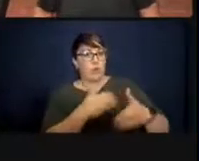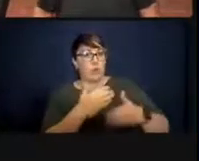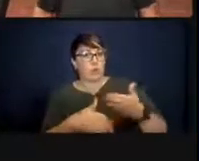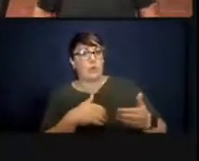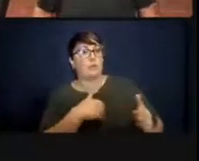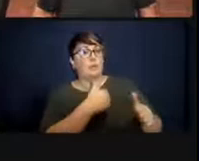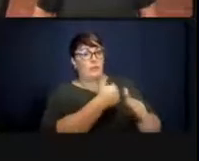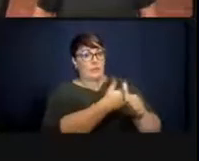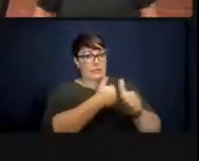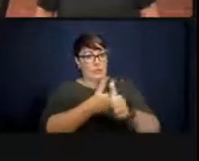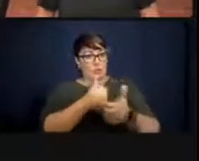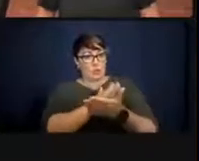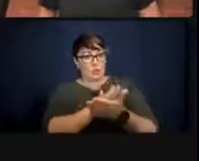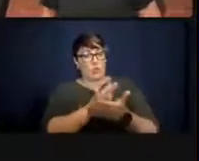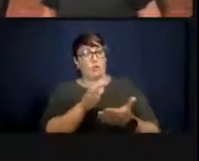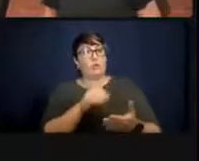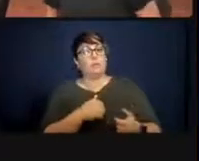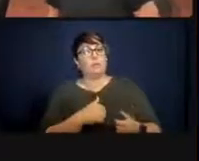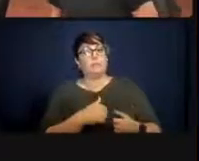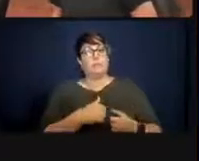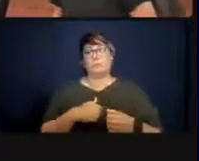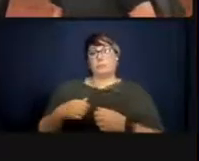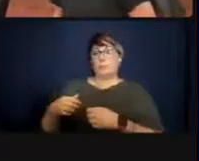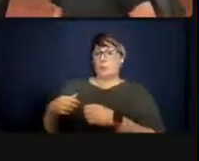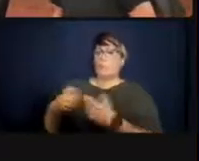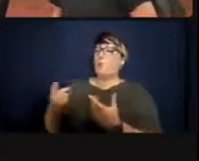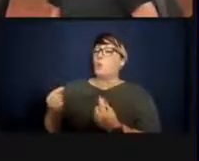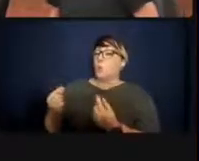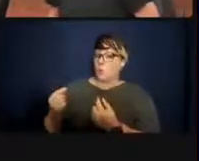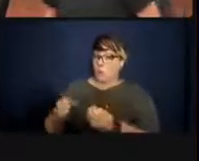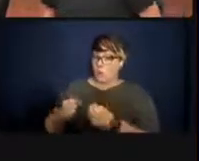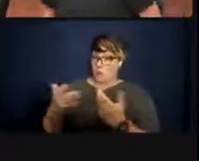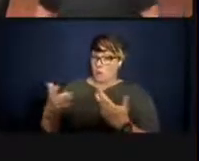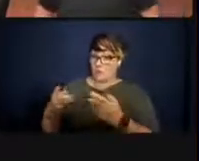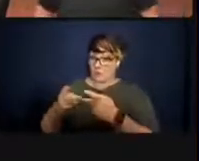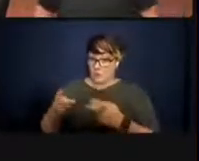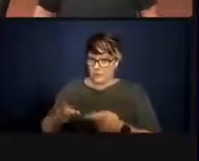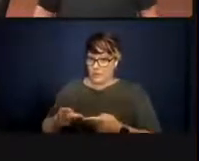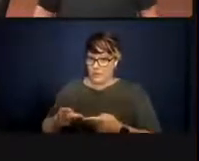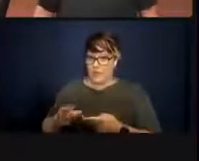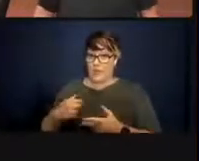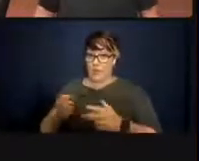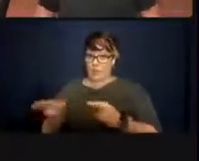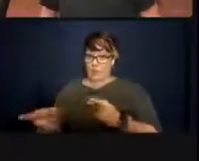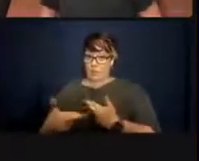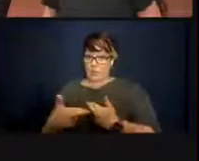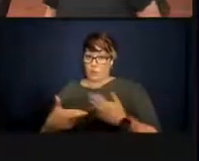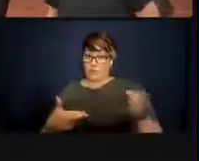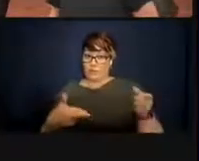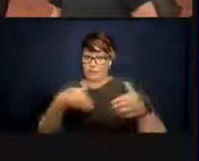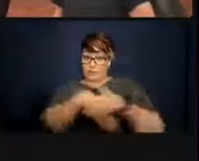Tunashughulikia hilo shule kwenda hadi shule nyingine wakati moja moja.